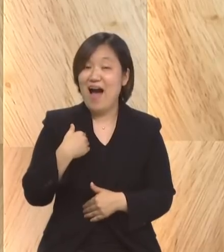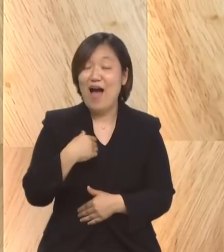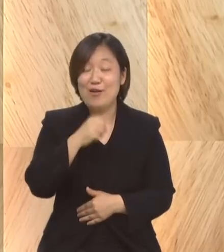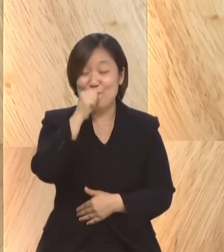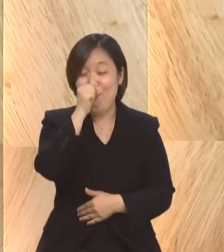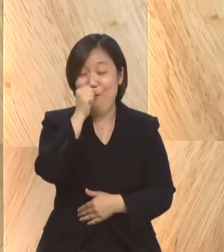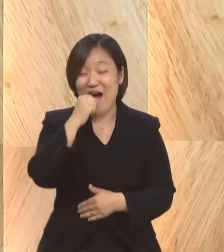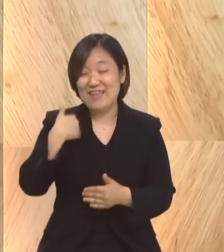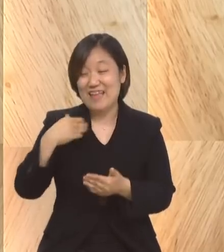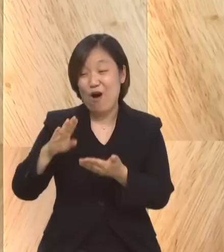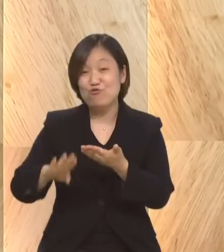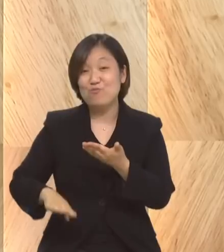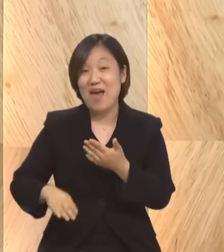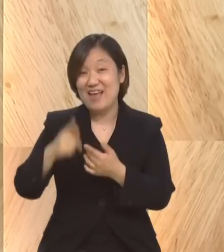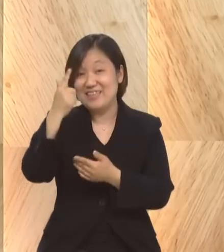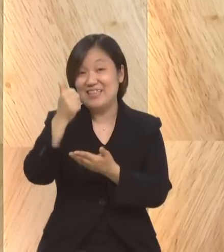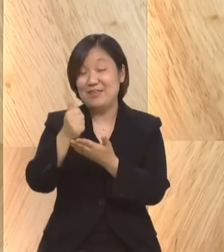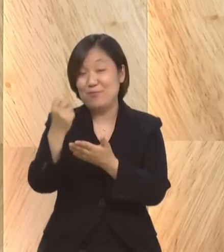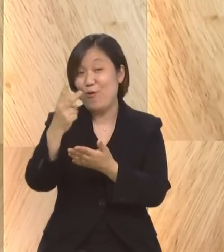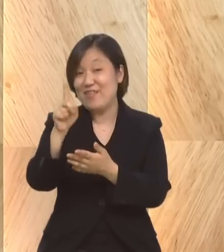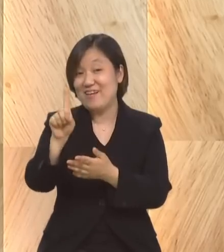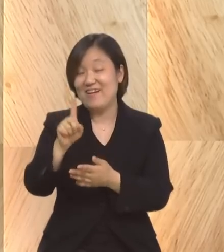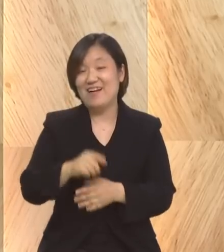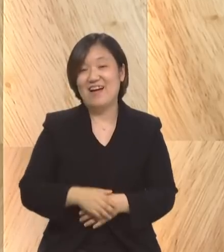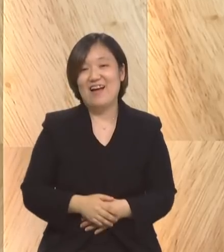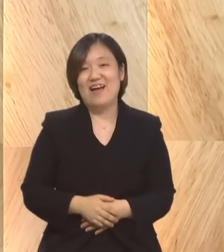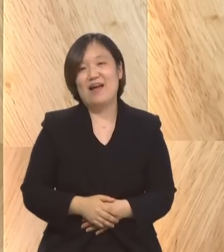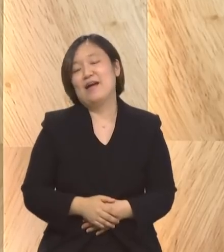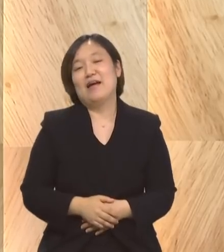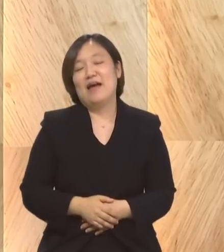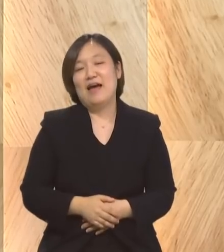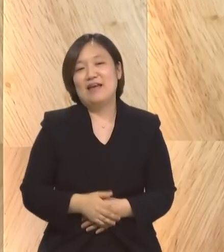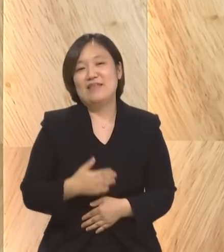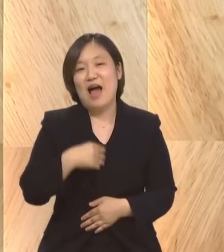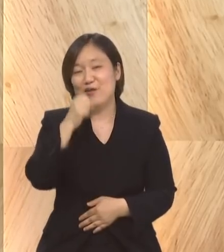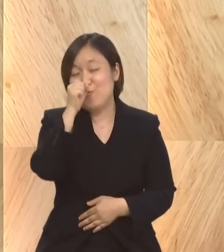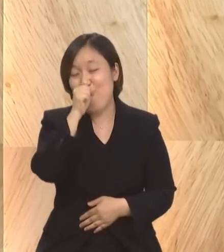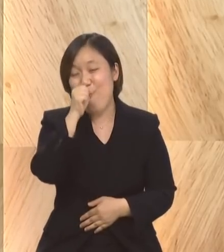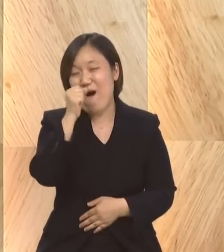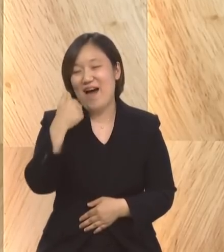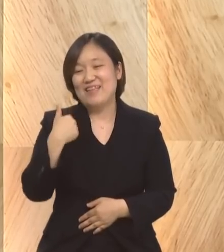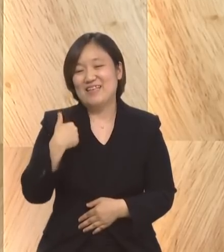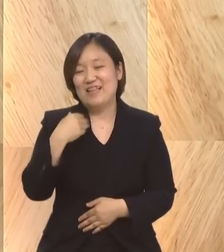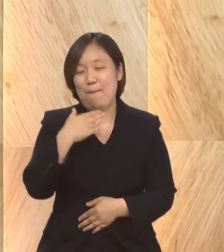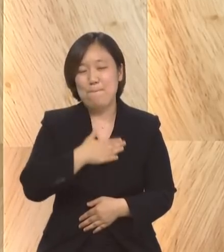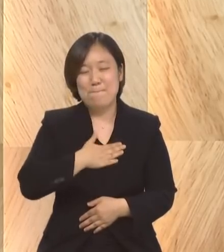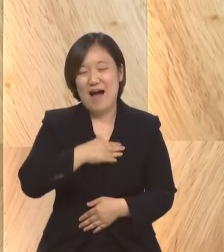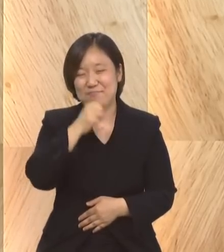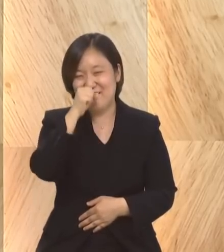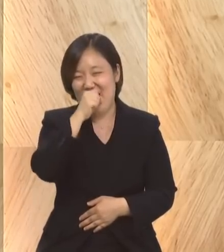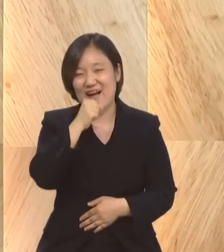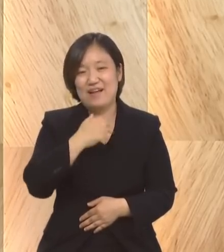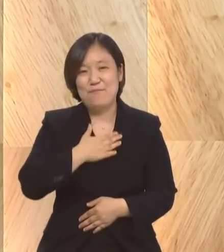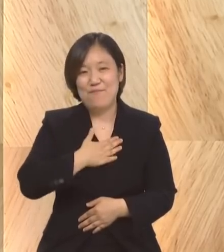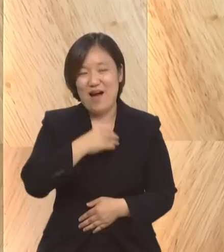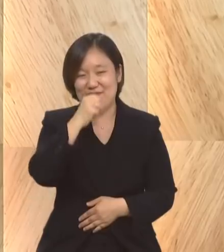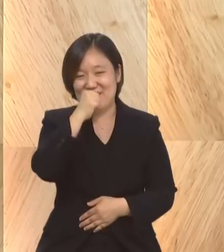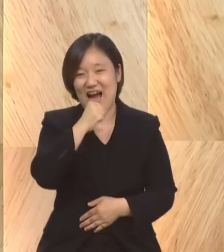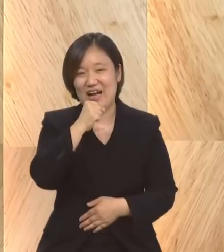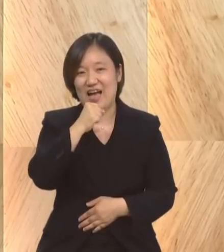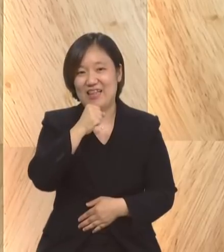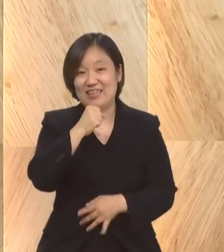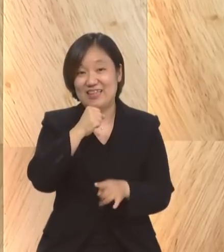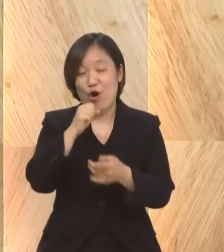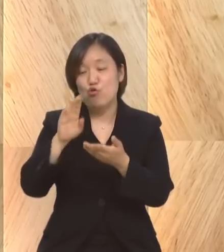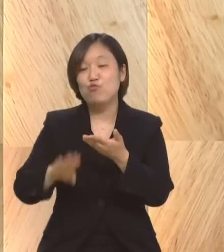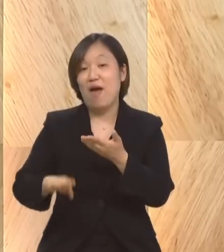있어요 글쓴이자 30대인 스님인데 제가 또 아끼는 그런 아주 착한 아주 착한 좋은